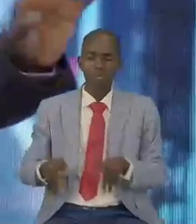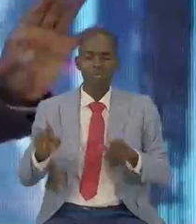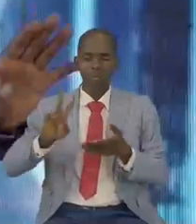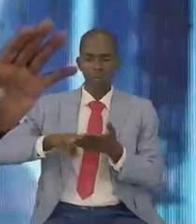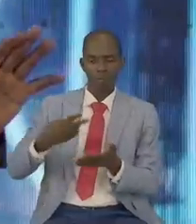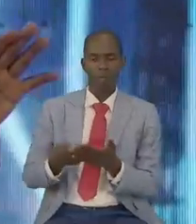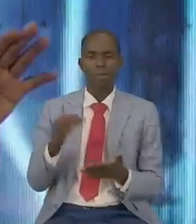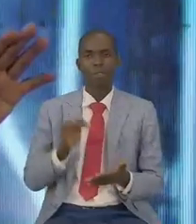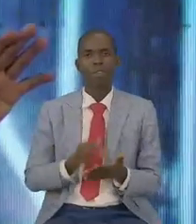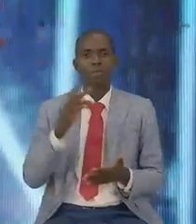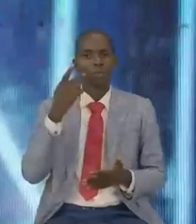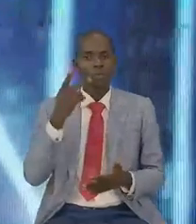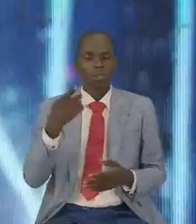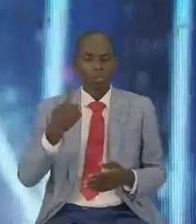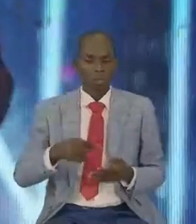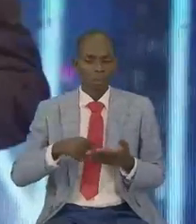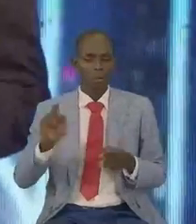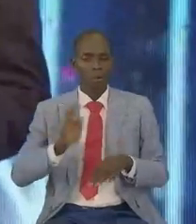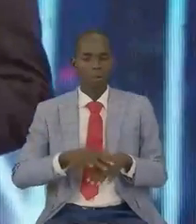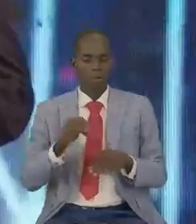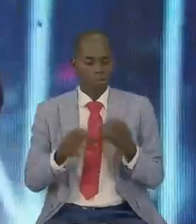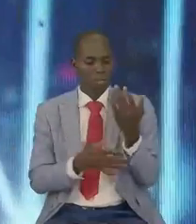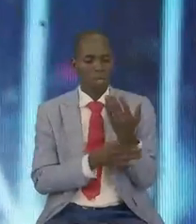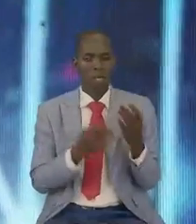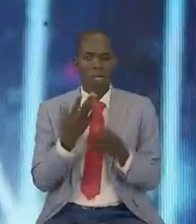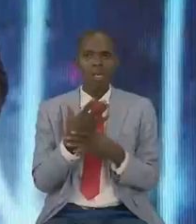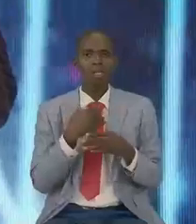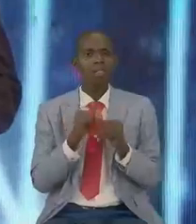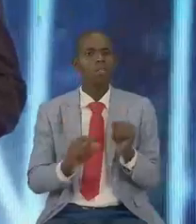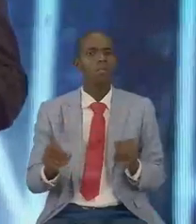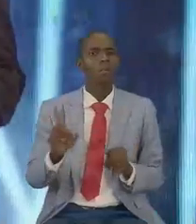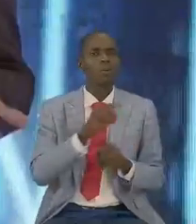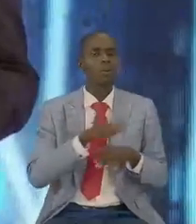les traces sur la main. Et tout le monde sur la terre